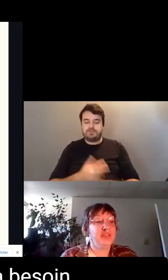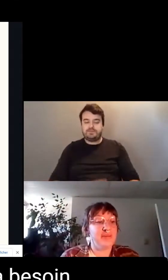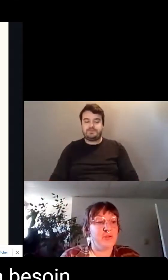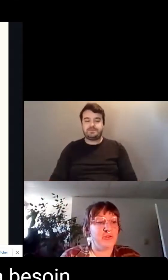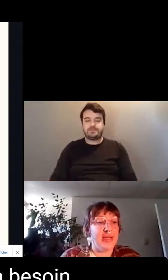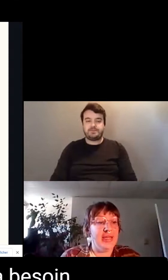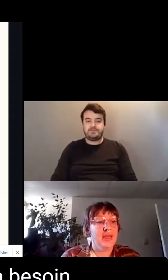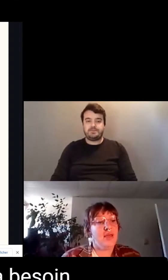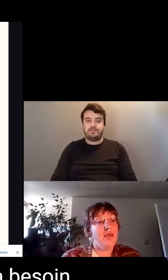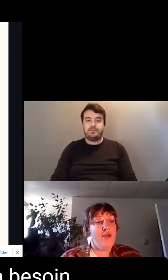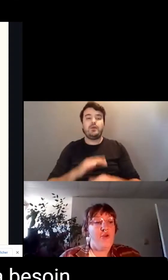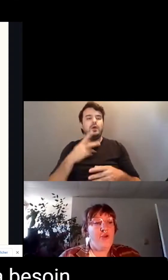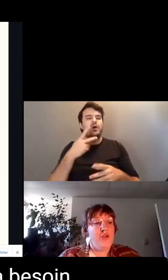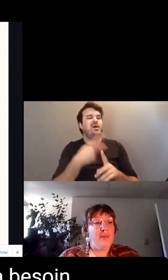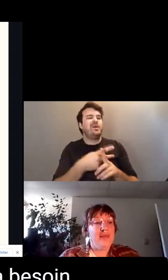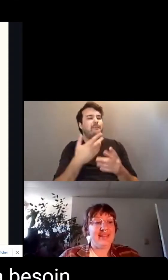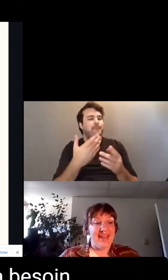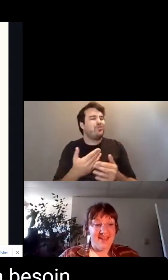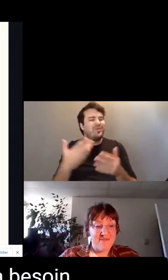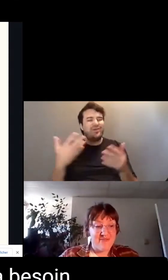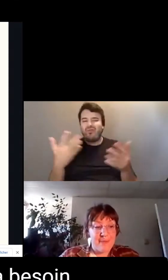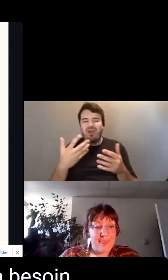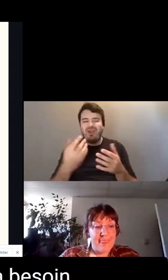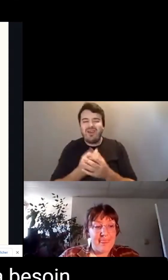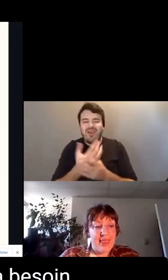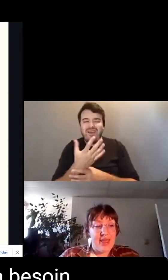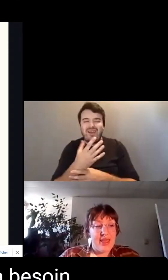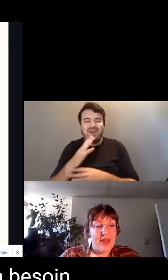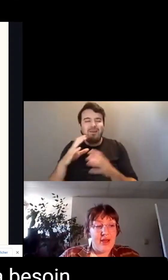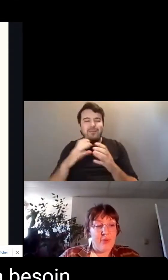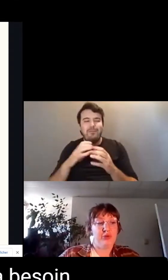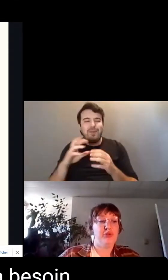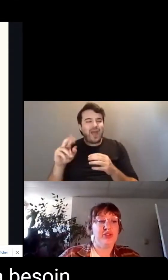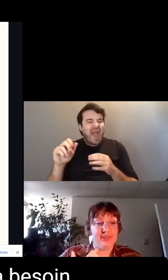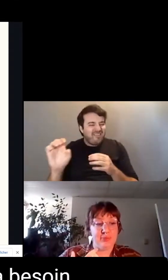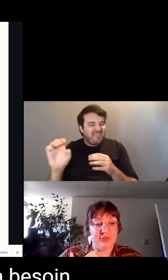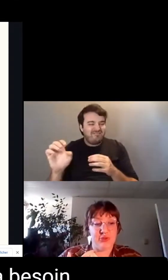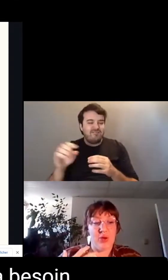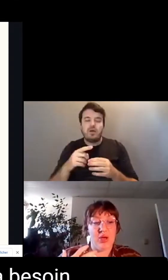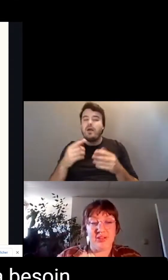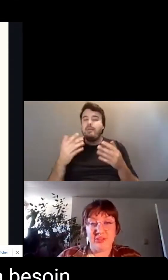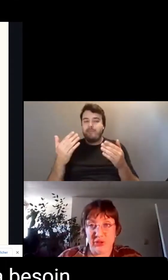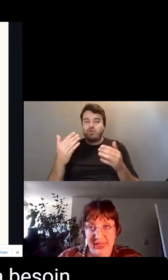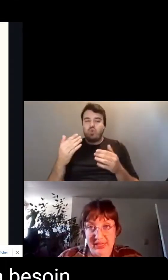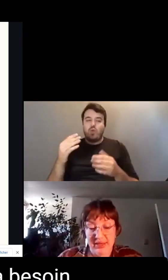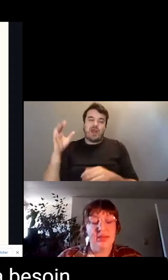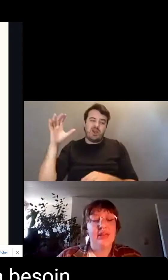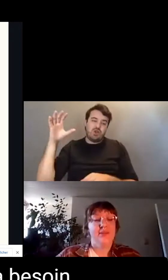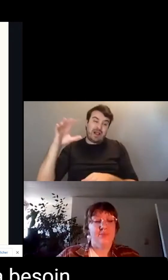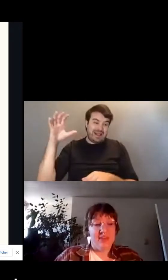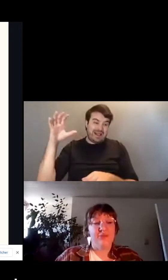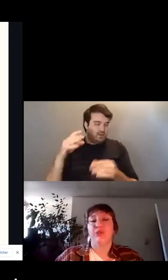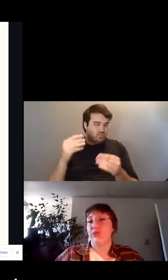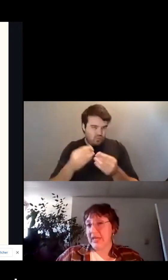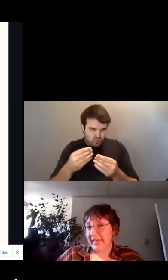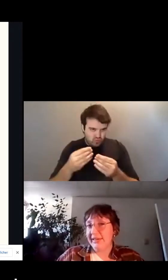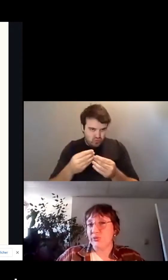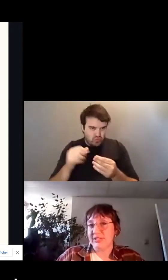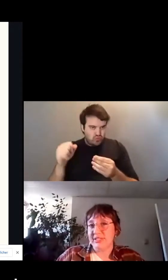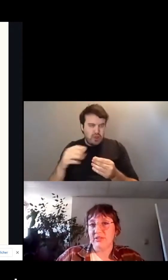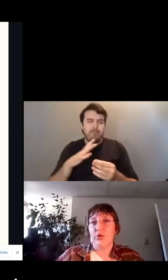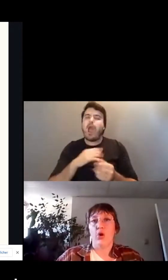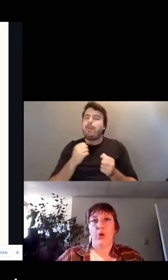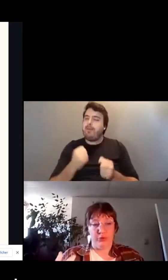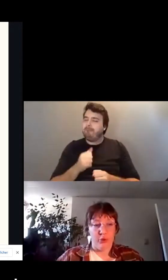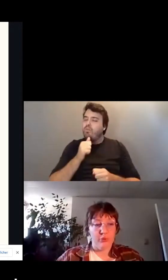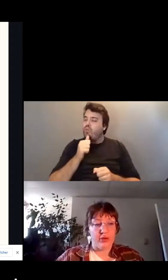Et puis, ses besoins, la betterave a besoin d'une exposition ensoleillée, mais va tolérer